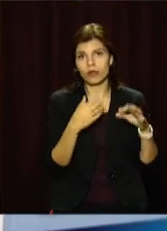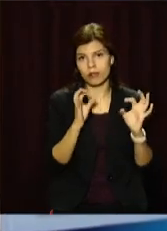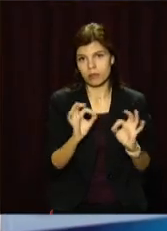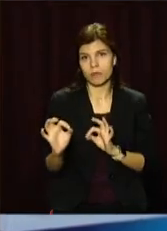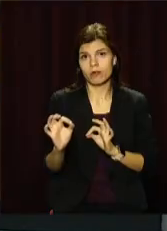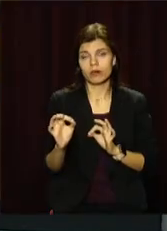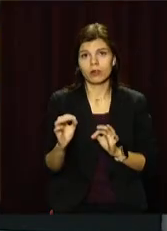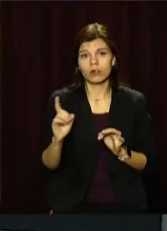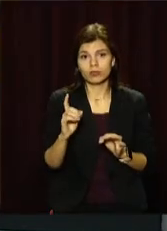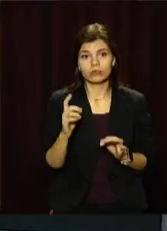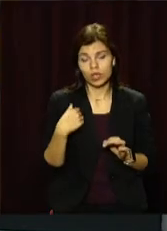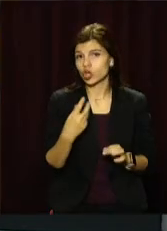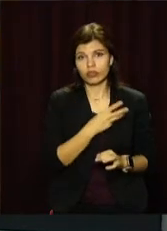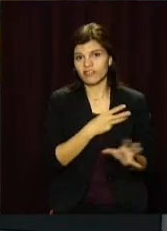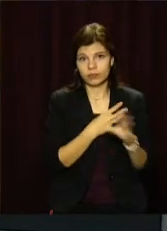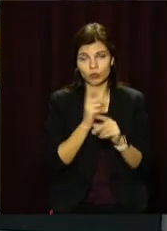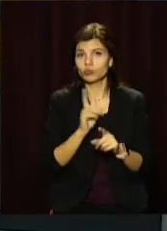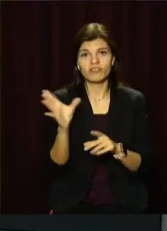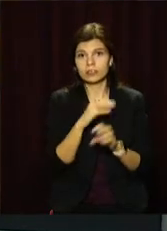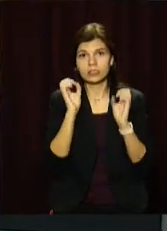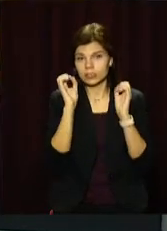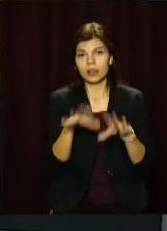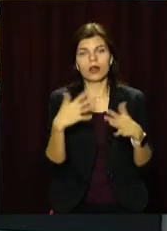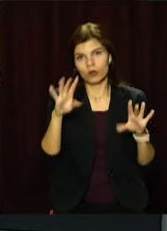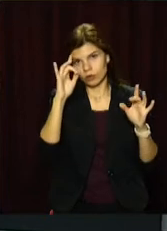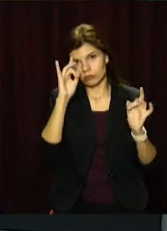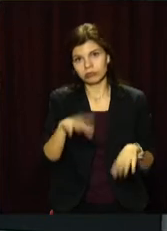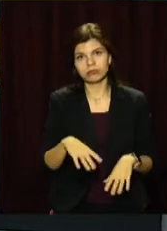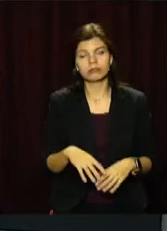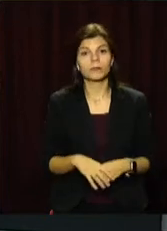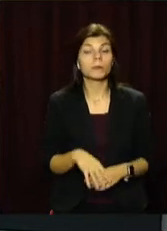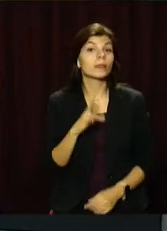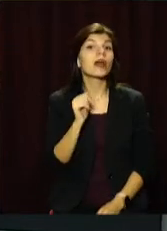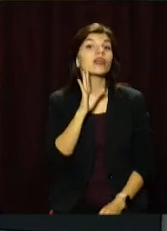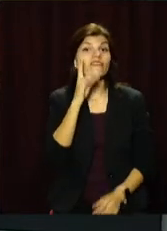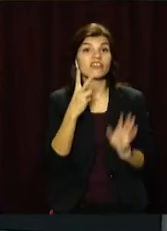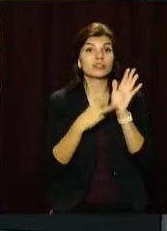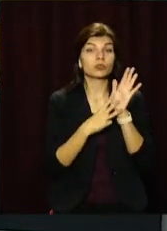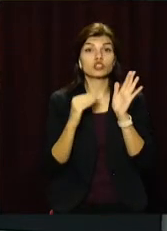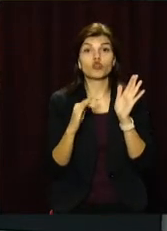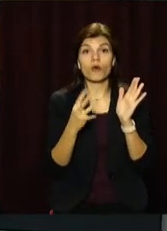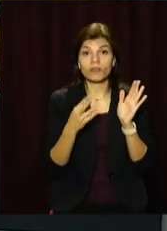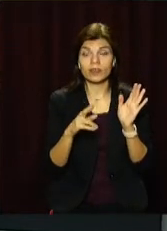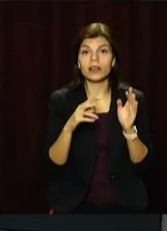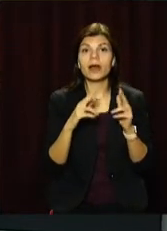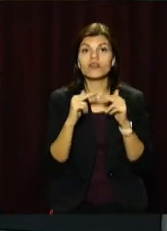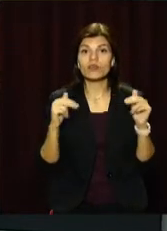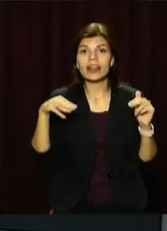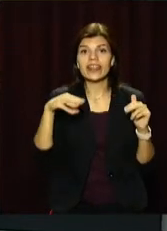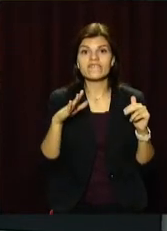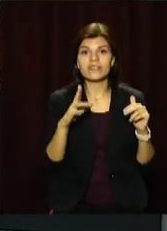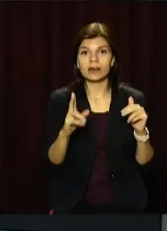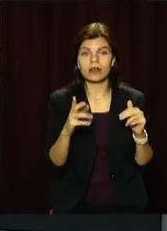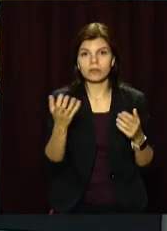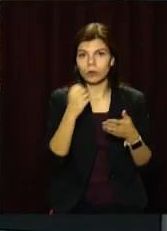здались. На ранок 28 жовтня у Дніпровській міській ТВК прийняли протоколи від майже